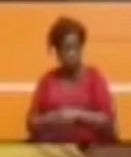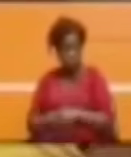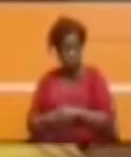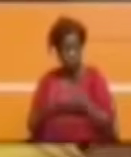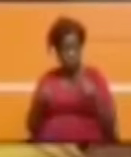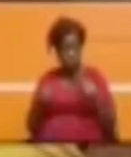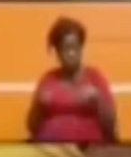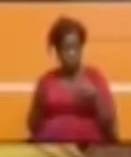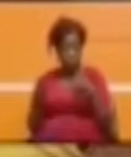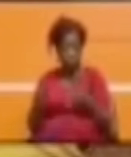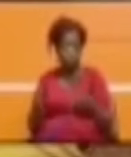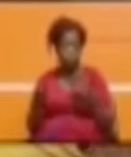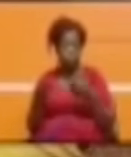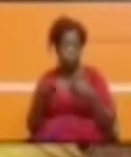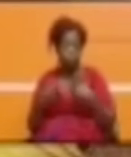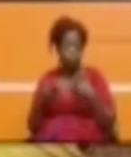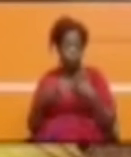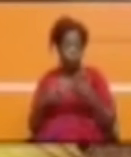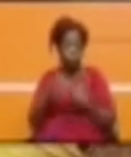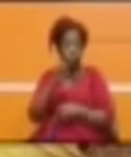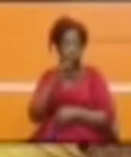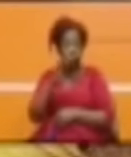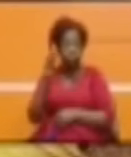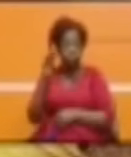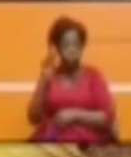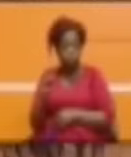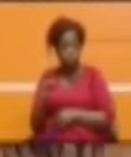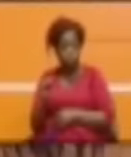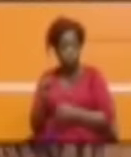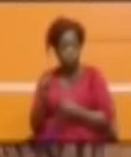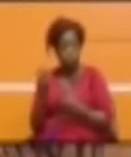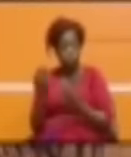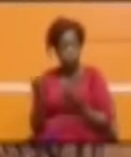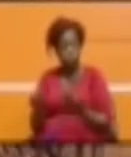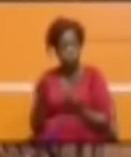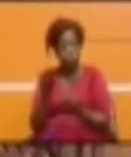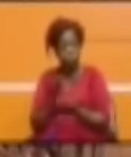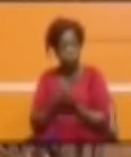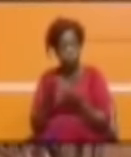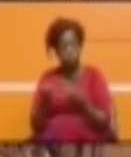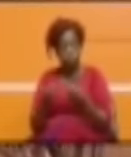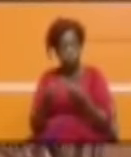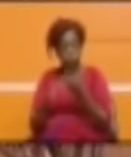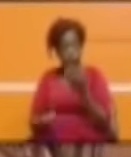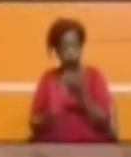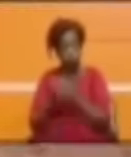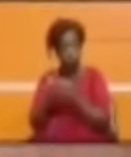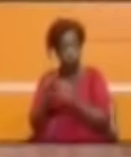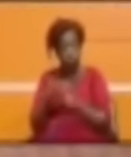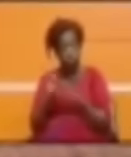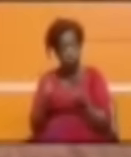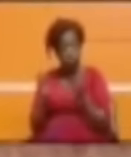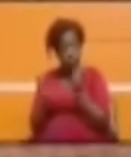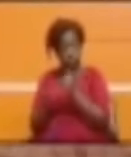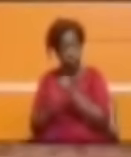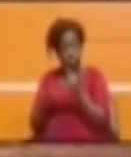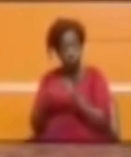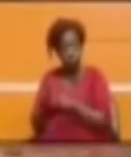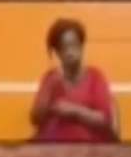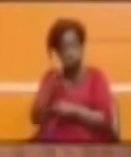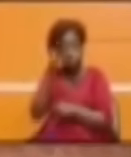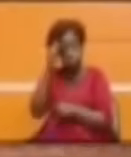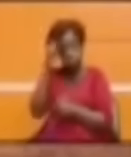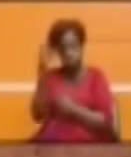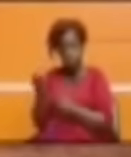Wetuli bannannyini g'okulya Emmanuel Katushabe n'eniwaga wa Ibrahim basabye baweebwa omukisa basobole okwetereza nga n'abazadde